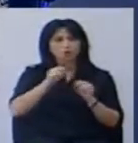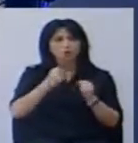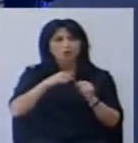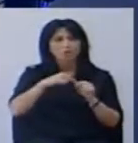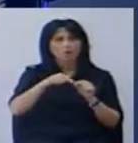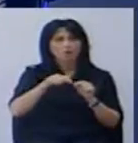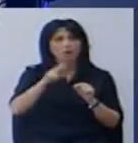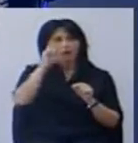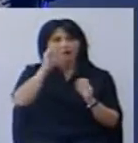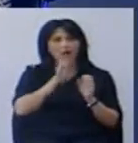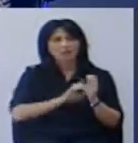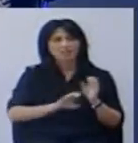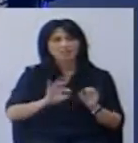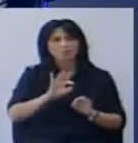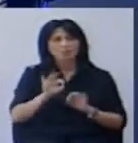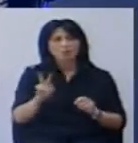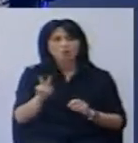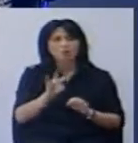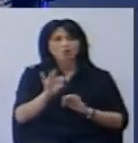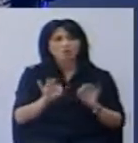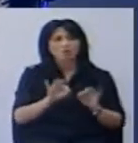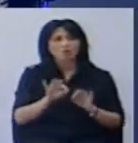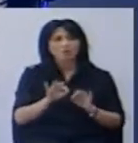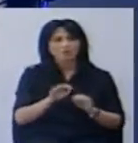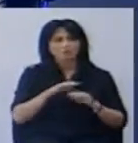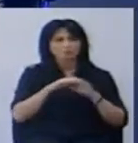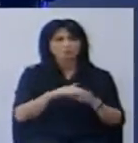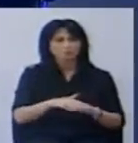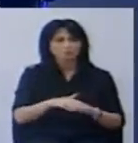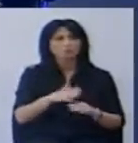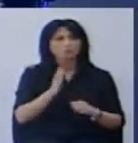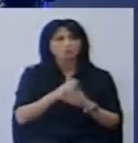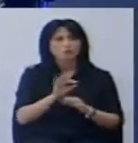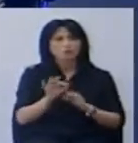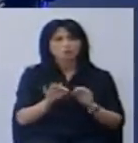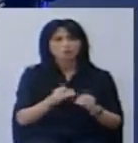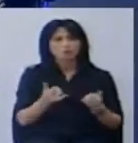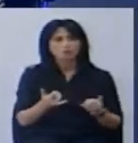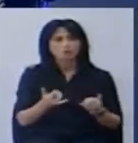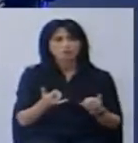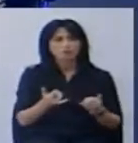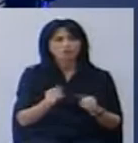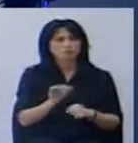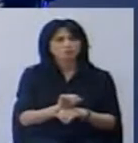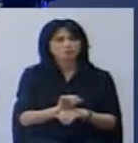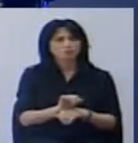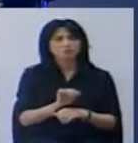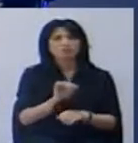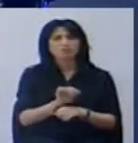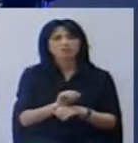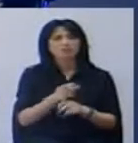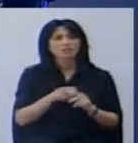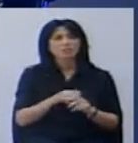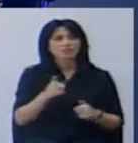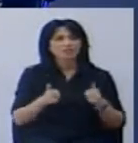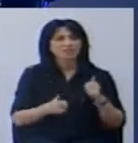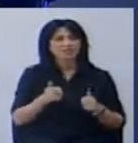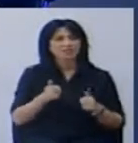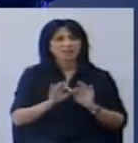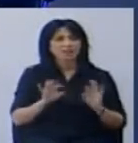მეორე კანალიზაციის პროექტი. ორივე პროექტი გამოიყო ტრანშების სახით და პროექტები ამჯერად შეჩერებულია. შეჩერებულია, იმიტომ რომ